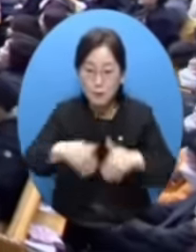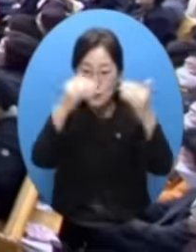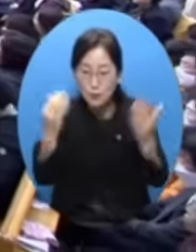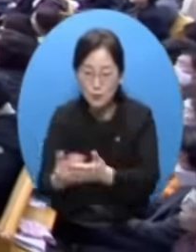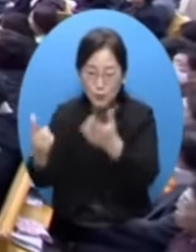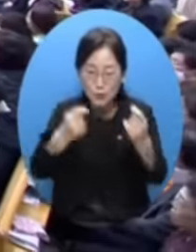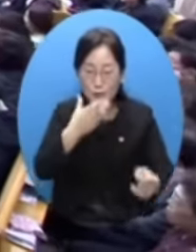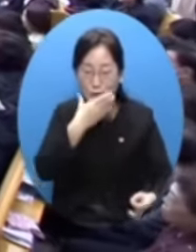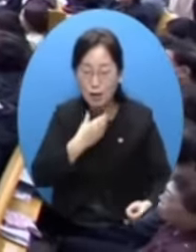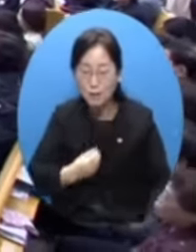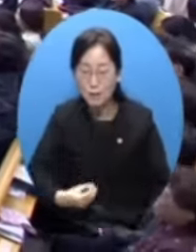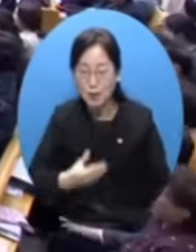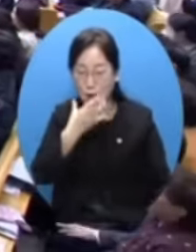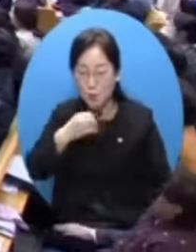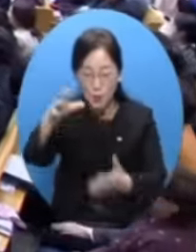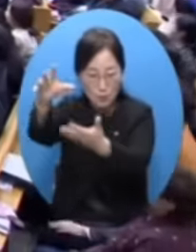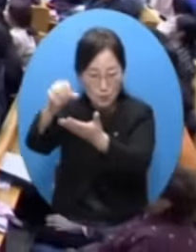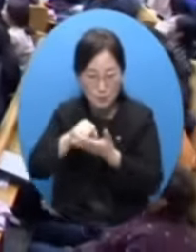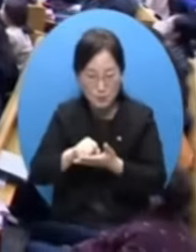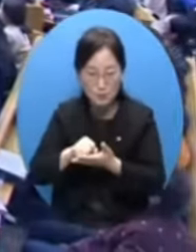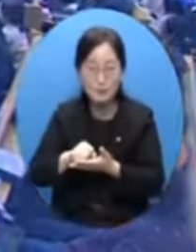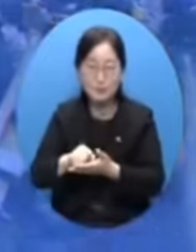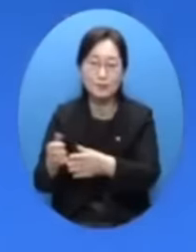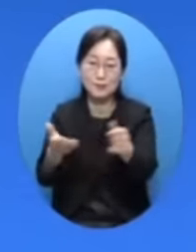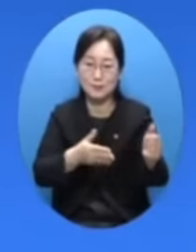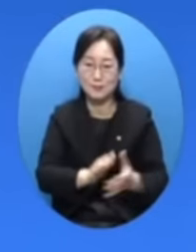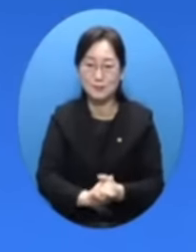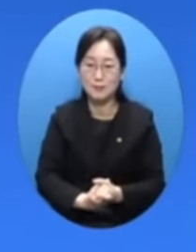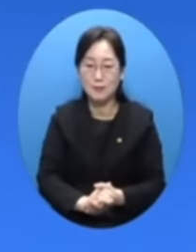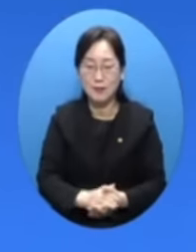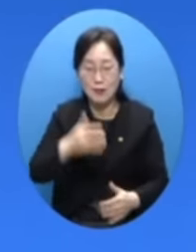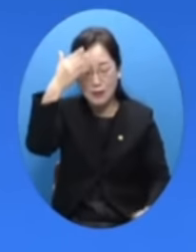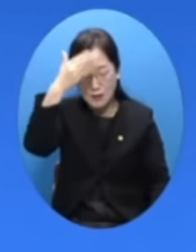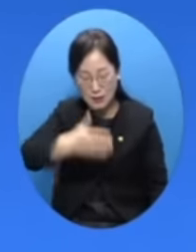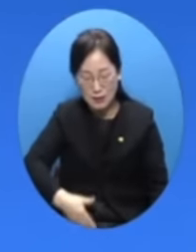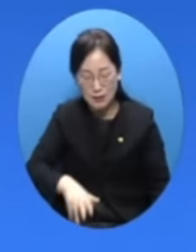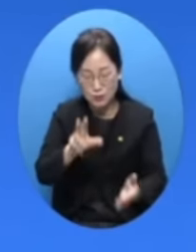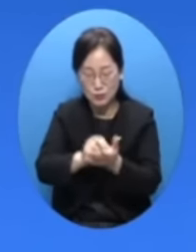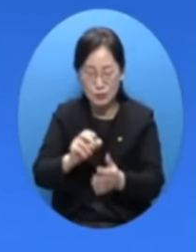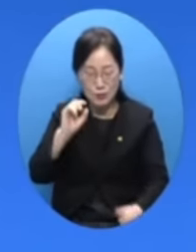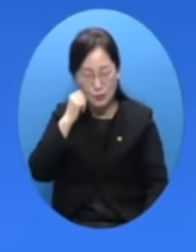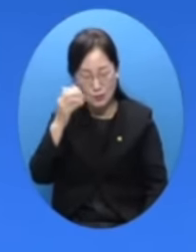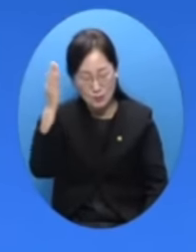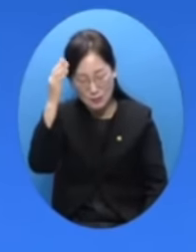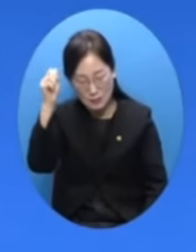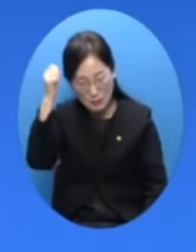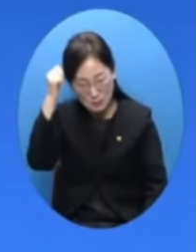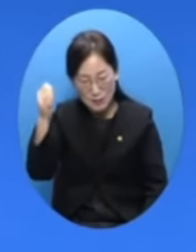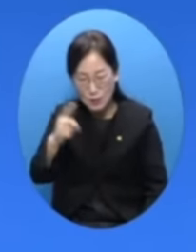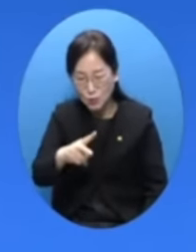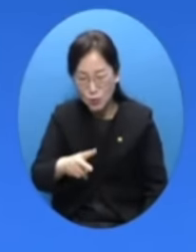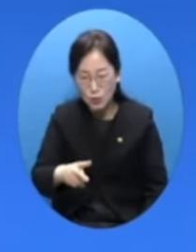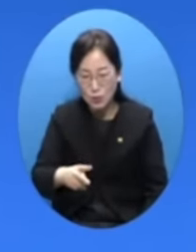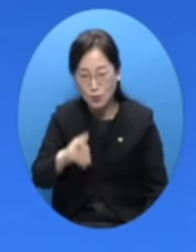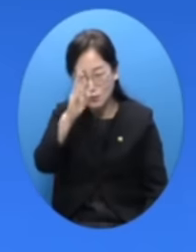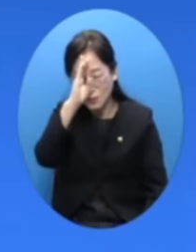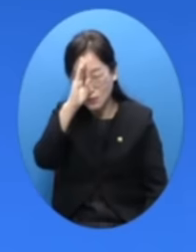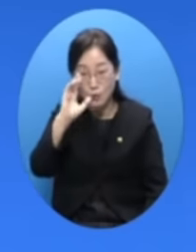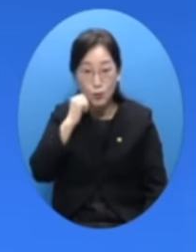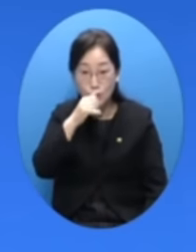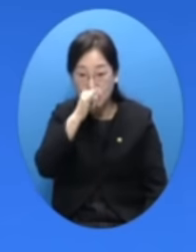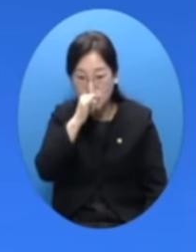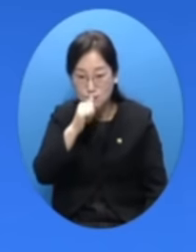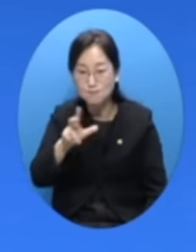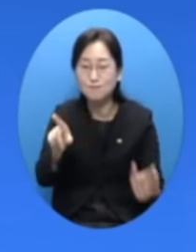아브라함의 복을 다 받게 되길 바랍니다. 앞길이 캄캄하고 문제가 있고 어려움이 있고 몸에 질병이 있어 고통하고 있습니까? 그때